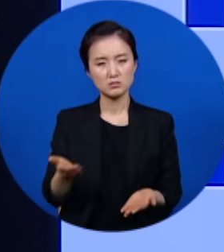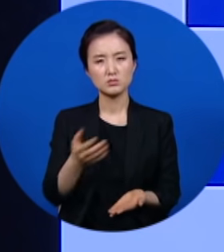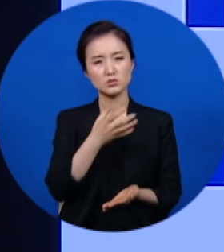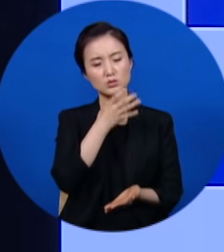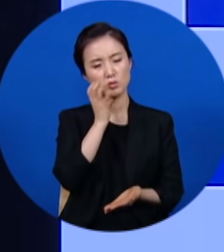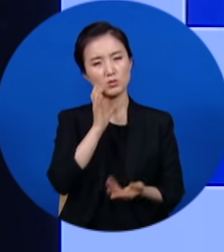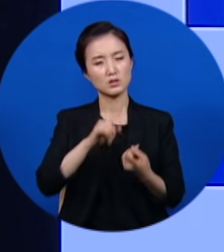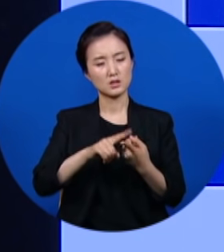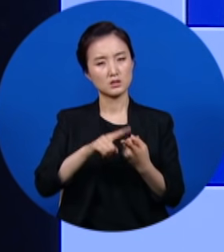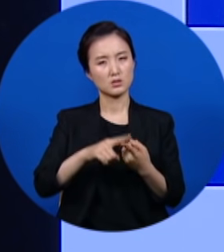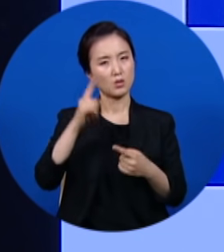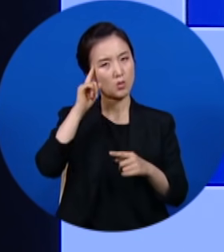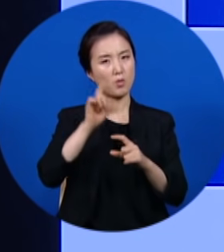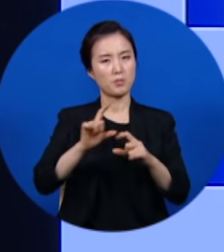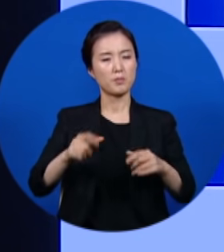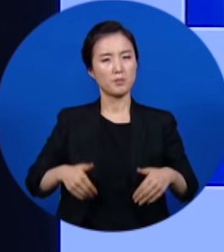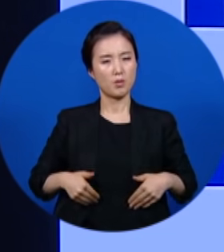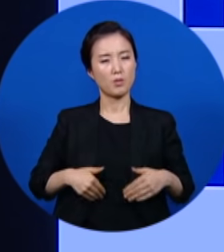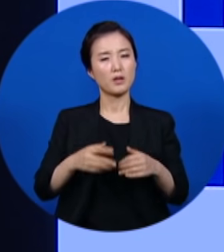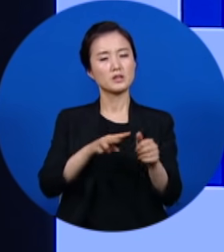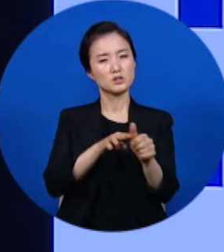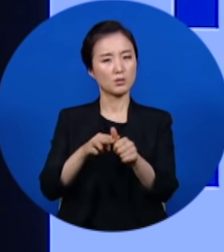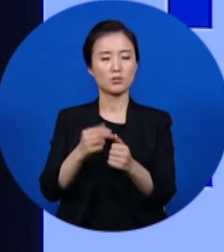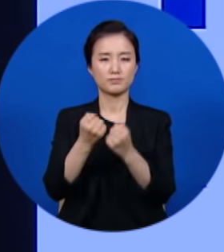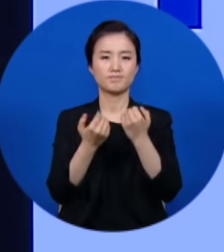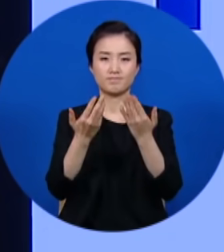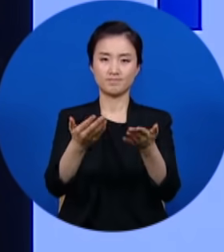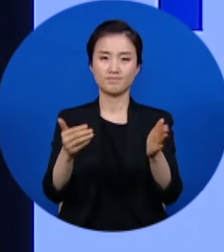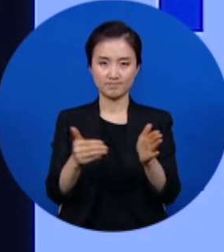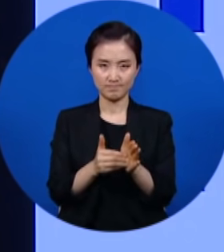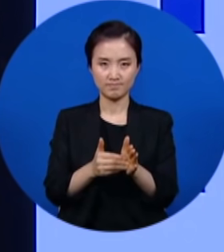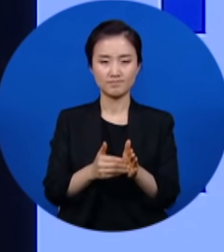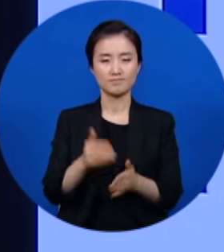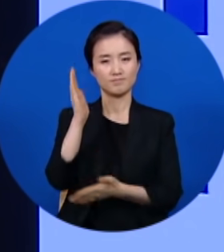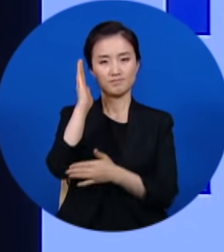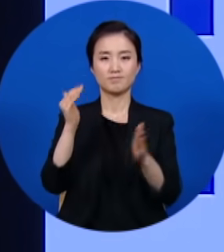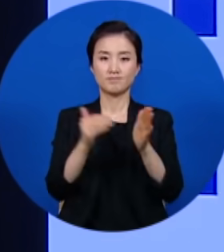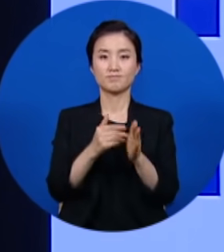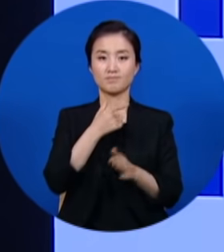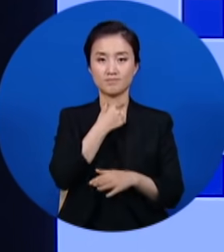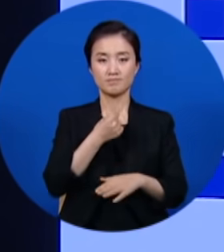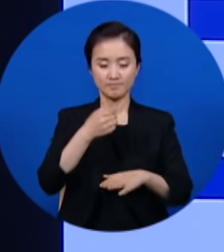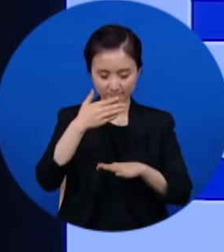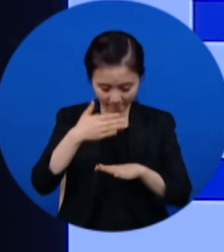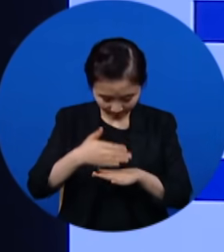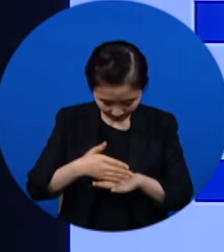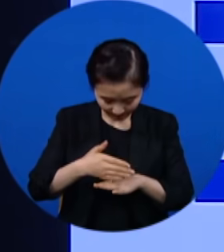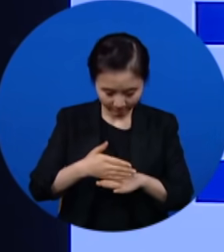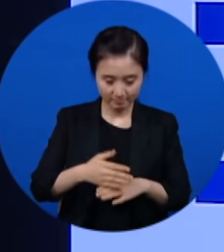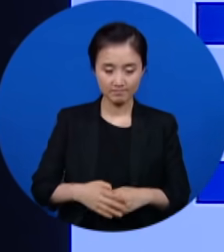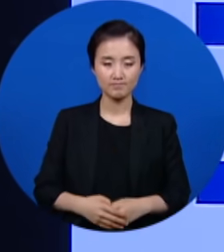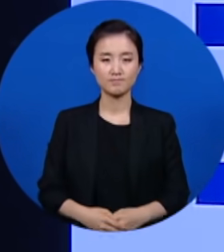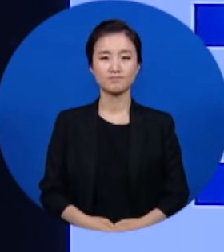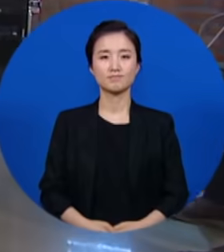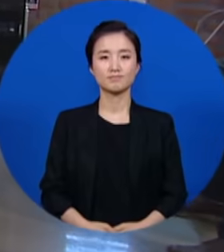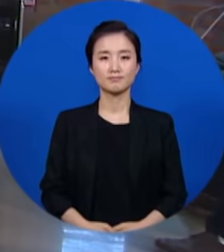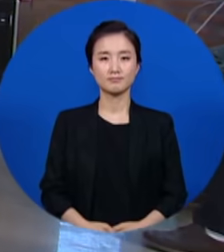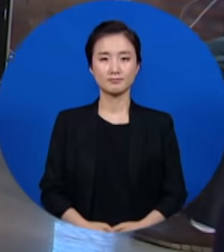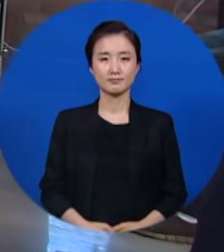말씀드렸는데 노후설계를 하시는데 조금이라도 도움 되기를 부탁드리면서 제 강의를 끝내겠습니다 감사합니다